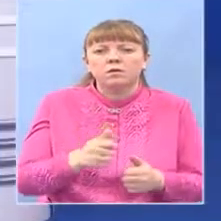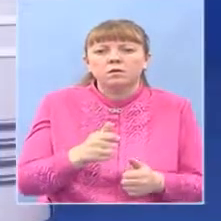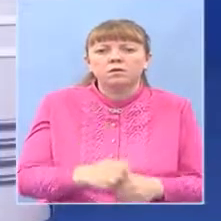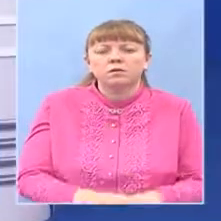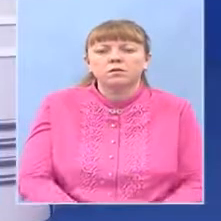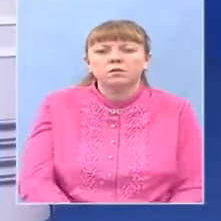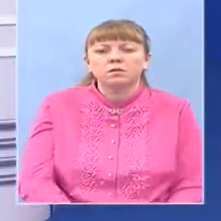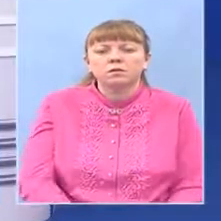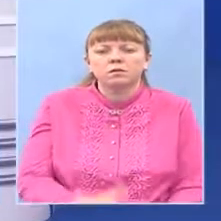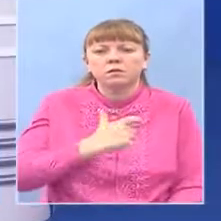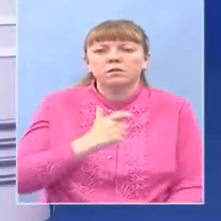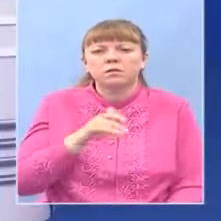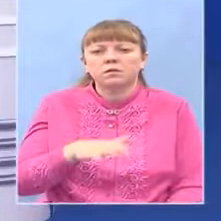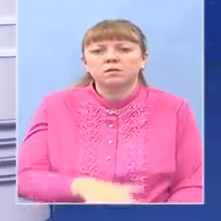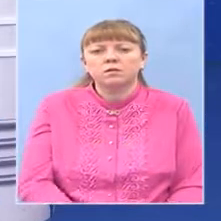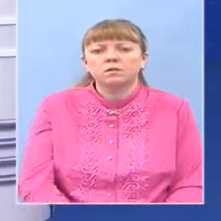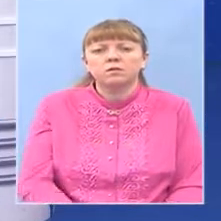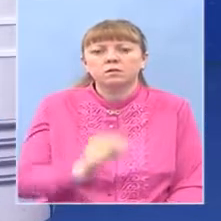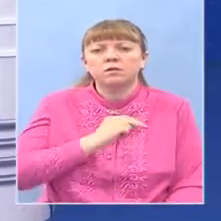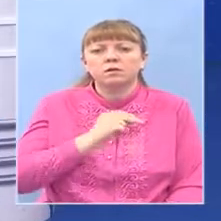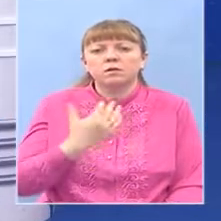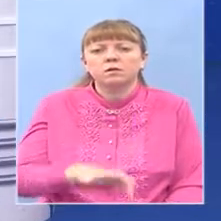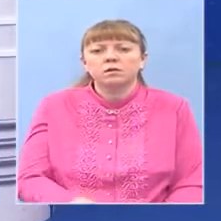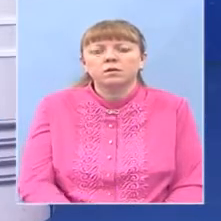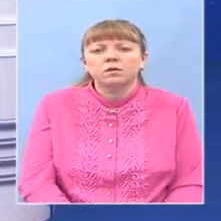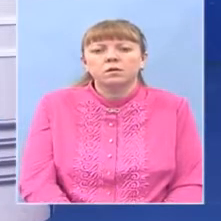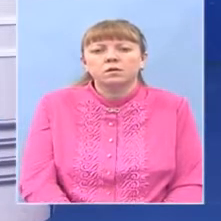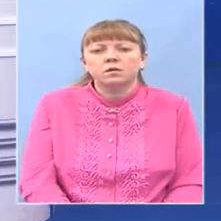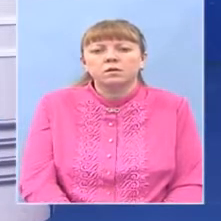и по своей деятельности работает. Поэтому...